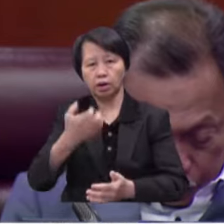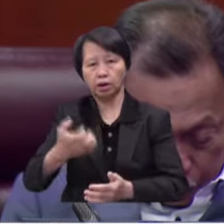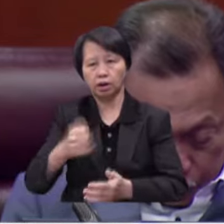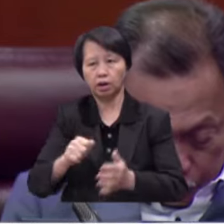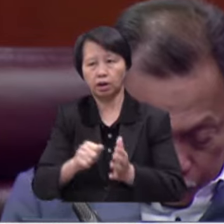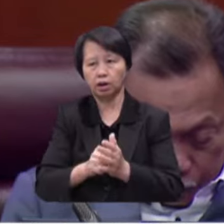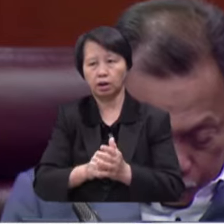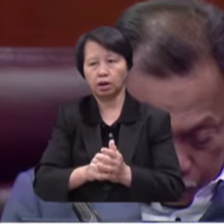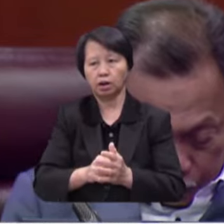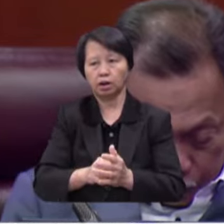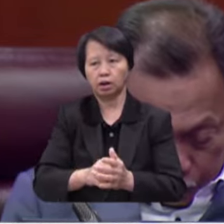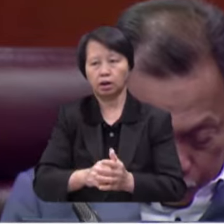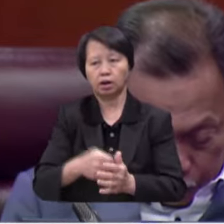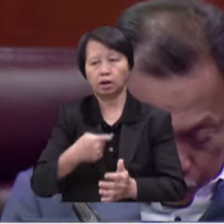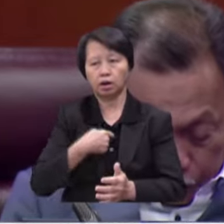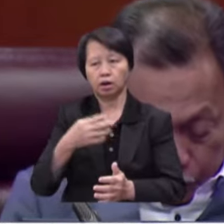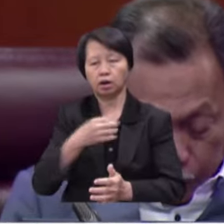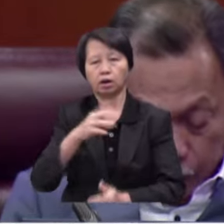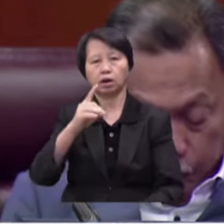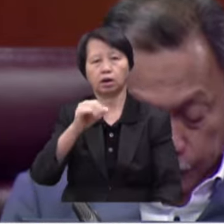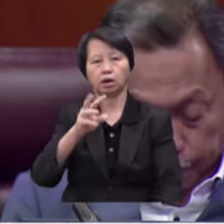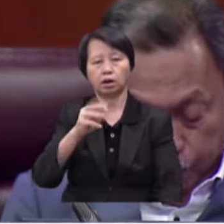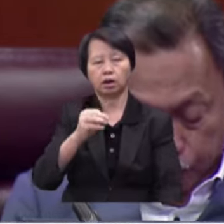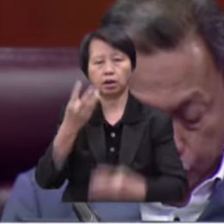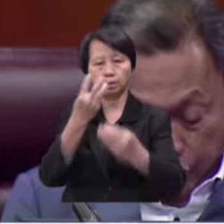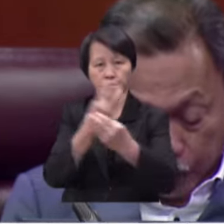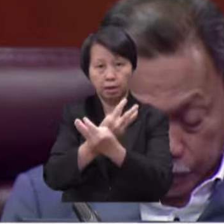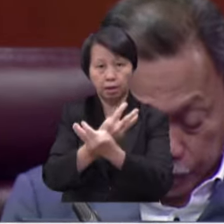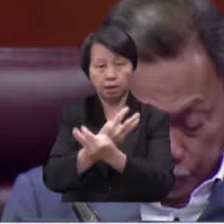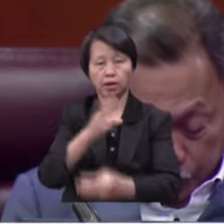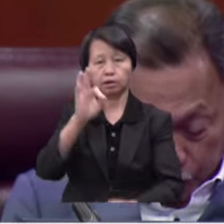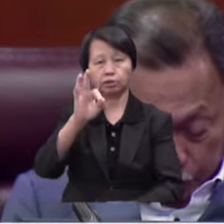Mena aku dan domain matematika